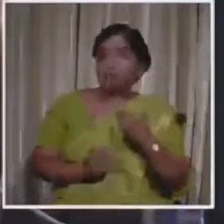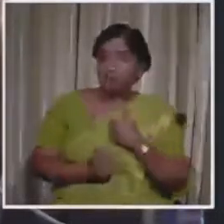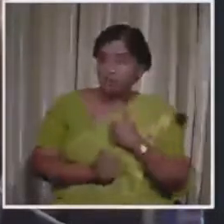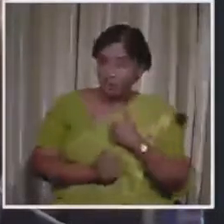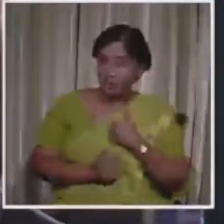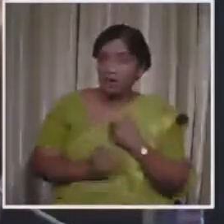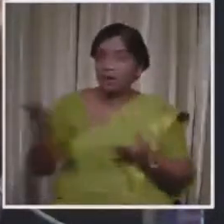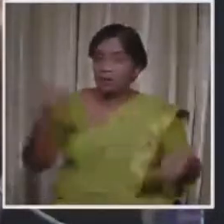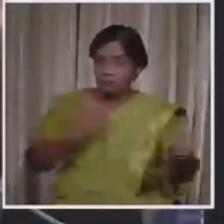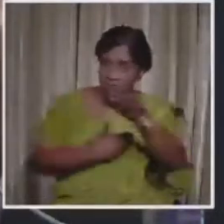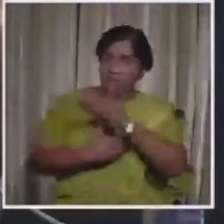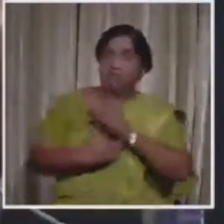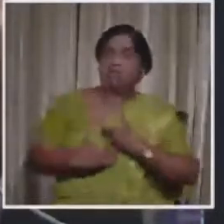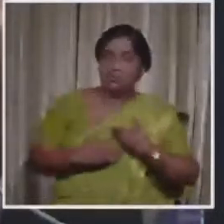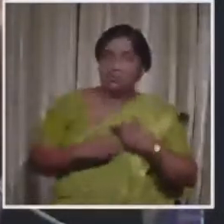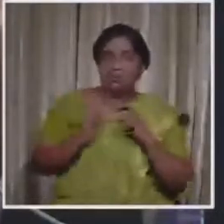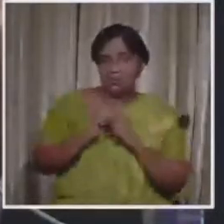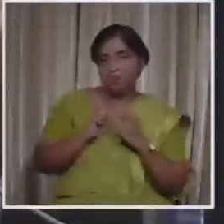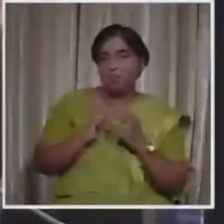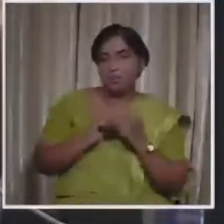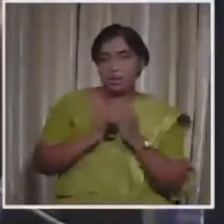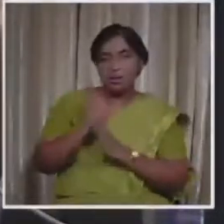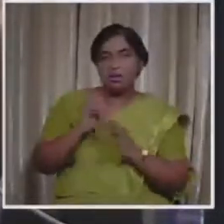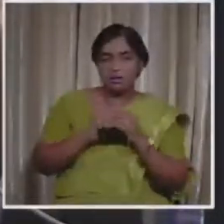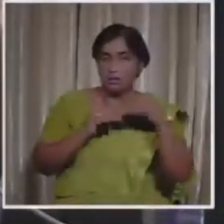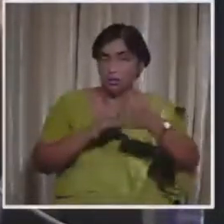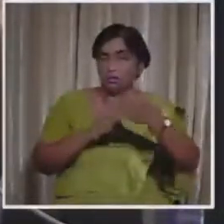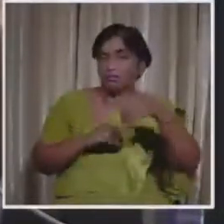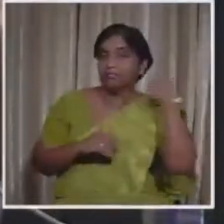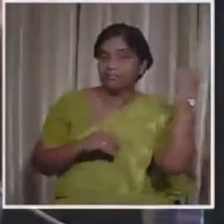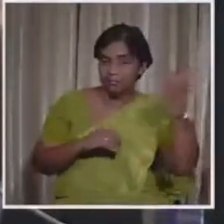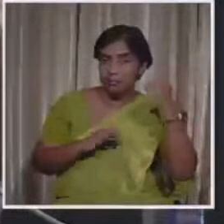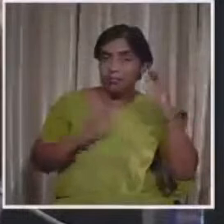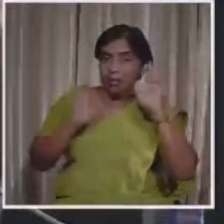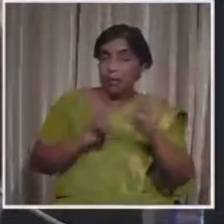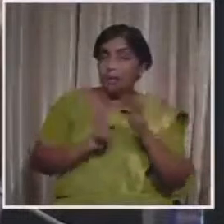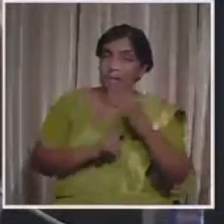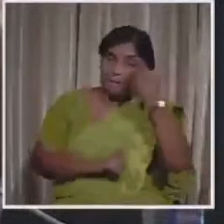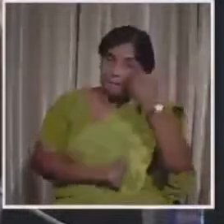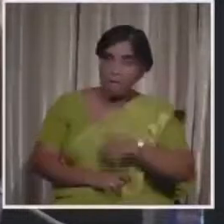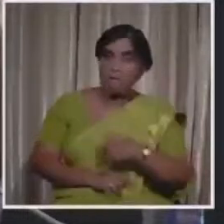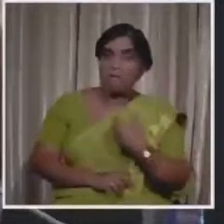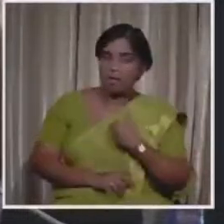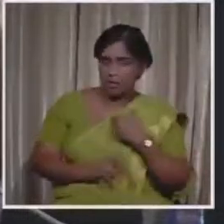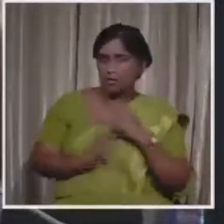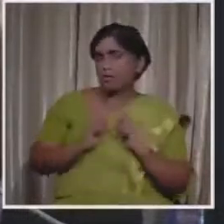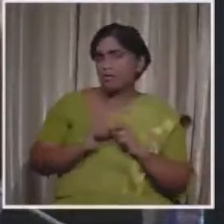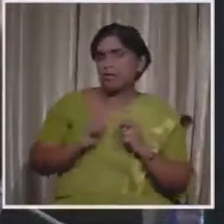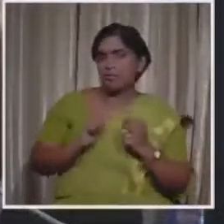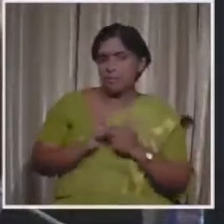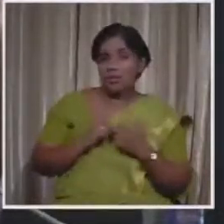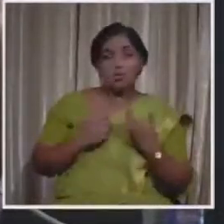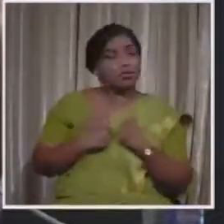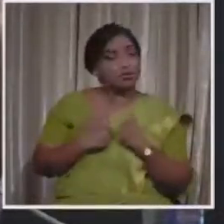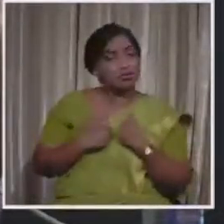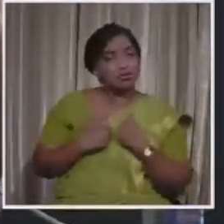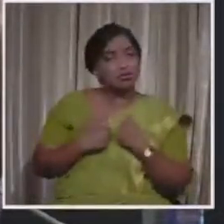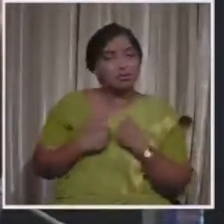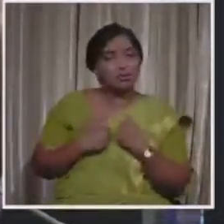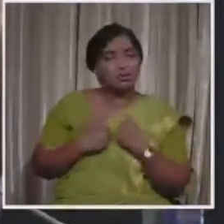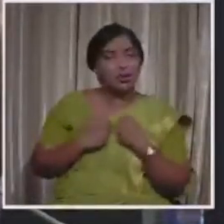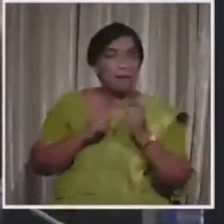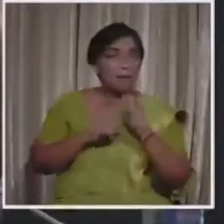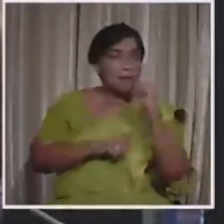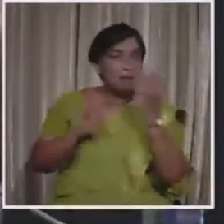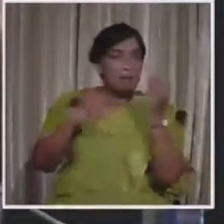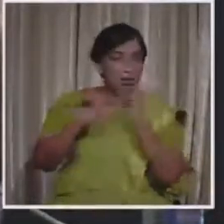මෙතන ඉන්න සියලු දෙනාට මේ හානි වෙලා තියෙන මේ මන්ත්‍රීවරු ඉදිරියේදී කතා කරයි. හැබැයි පුජ්‍යලිකව මට වෙච්ච මේ හානියේදී මම පාර්ලිමේන්තුවේ